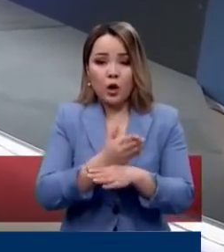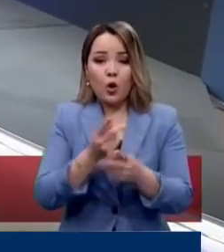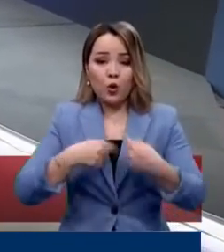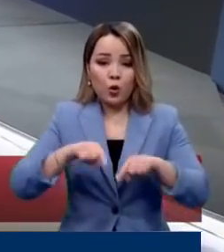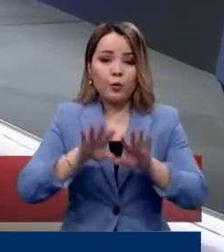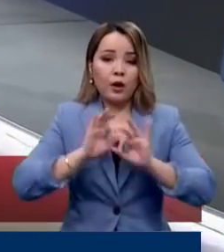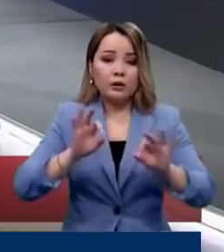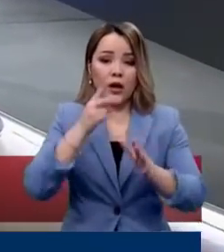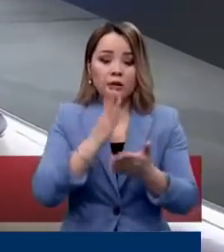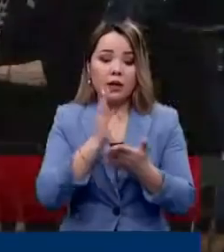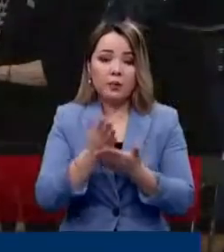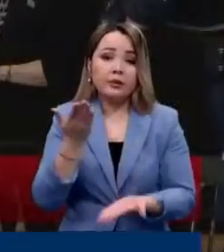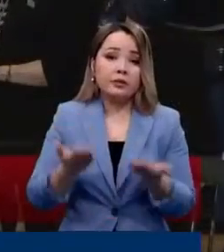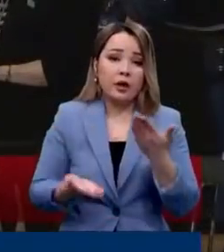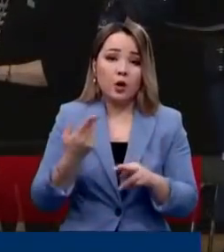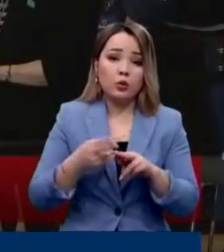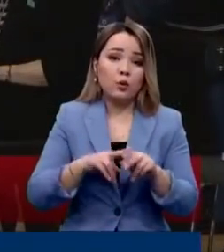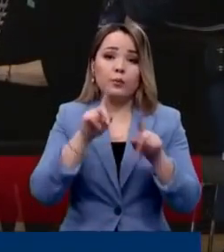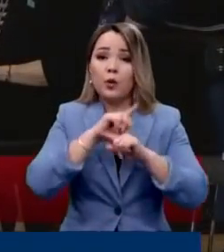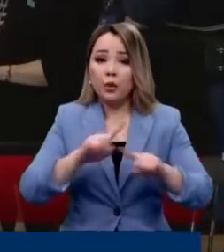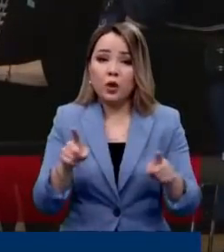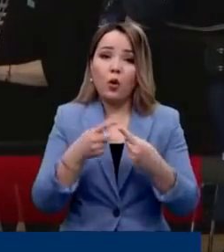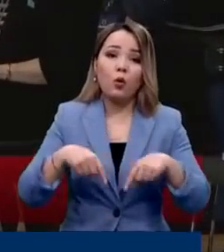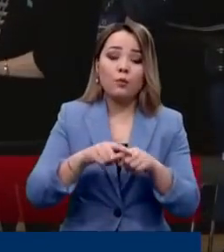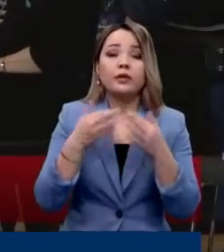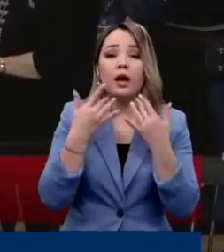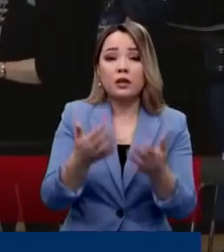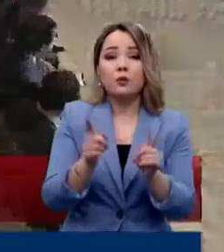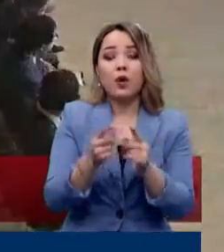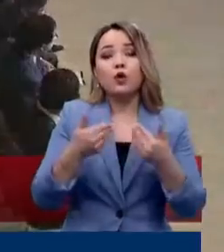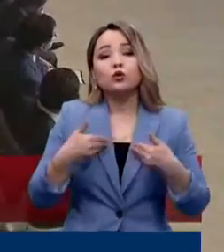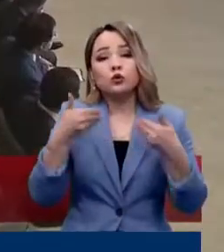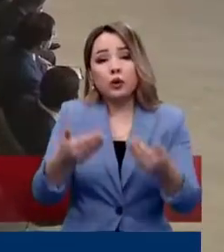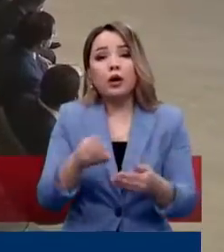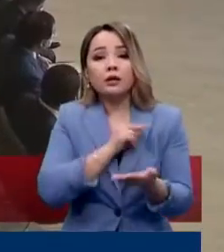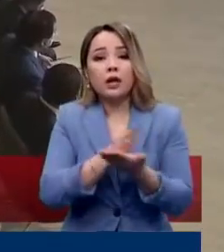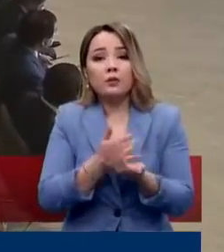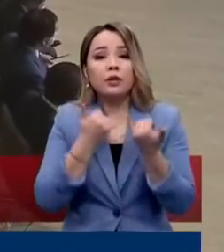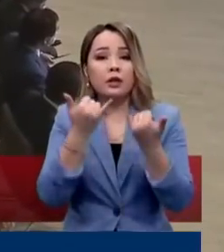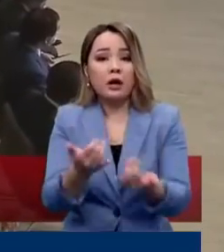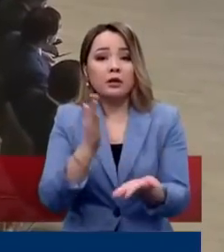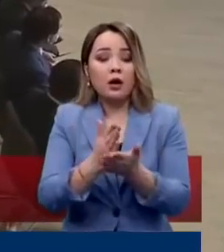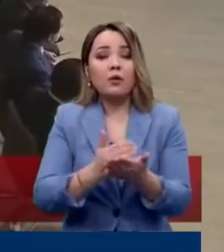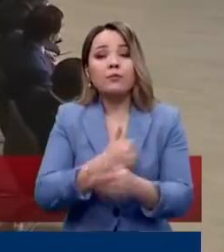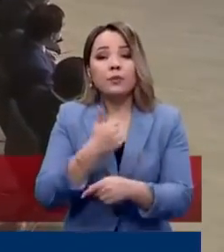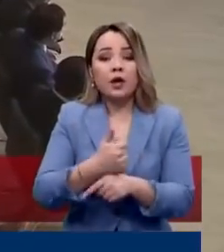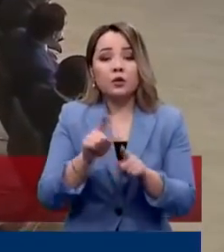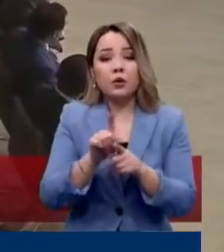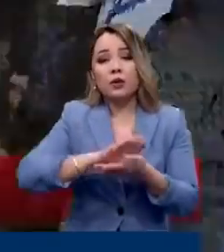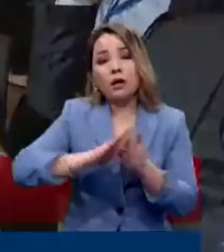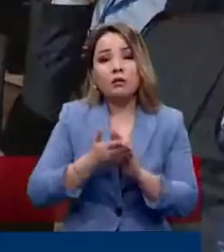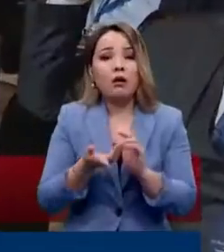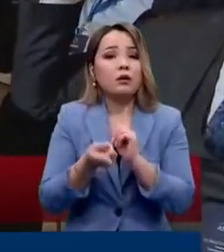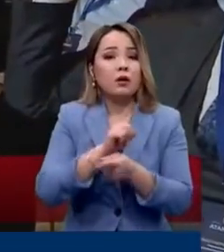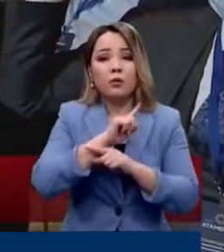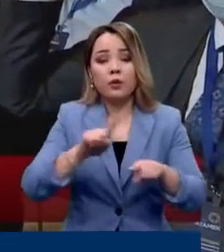алға тартады. Егер бұлай болмағанда қоғамның талап ұсынысына сай қызмет ететін, билік санасатын ұйымға айналмас еді